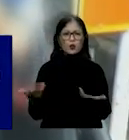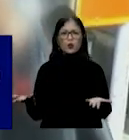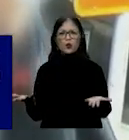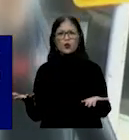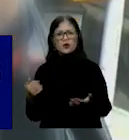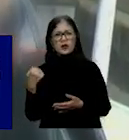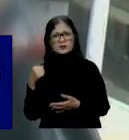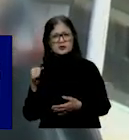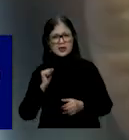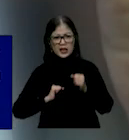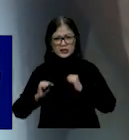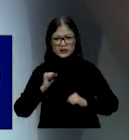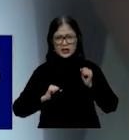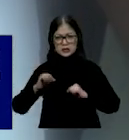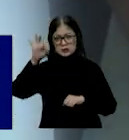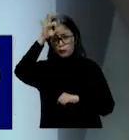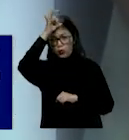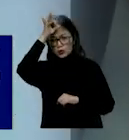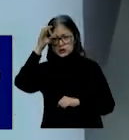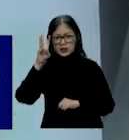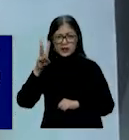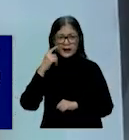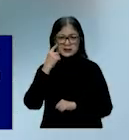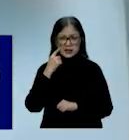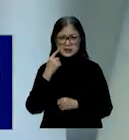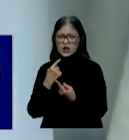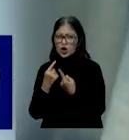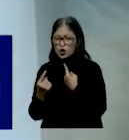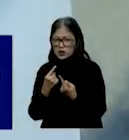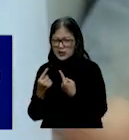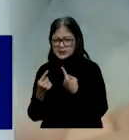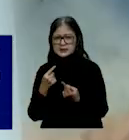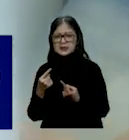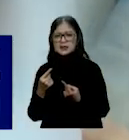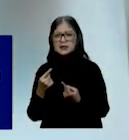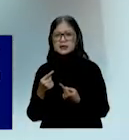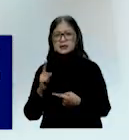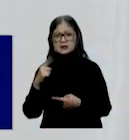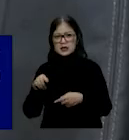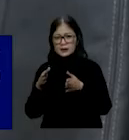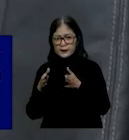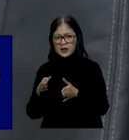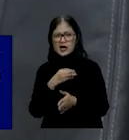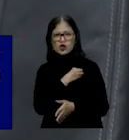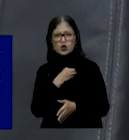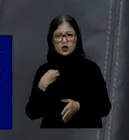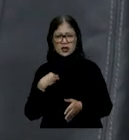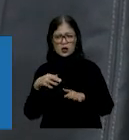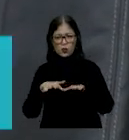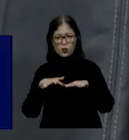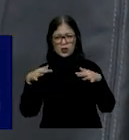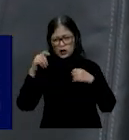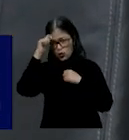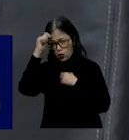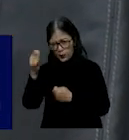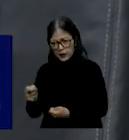Polisi telah memeriksa 3 saksi pelapor dan berkoordinasi dengan Majelis Kehormatan Disiplin Kedokteran. Tapi hari ini kami sudah